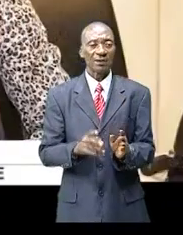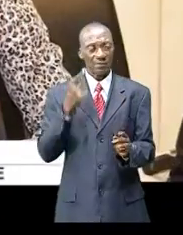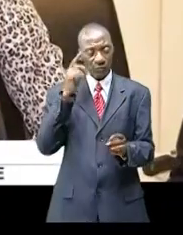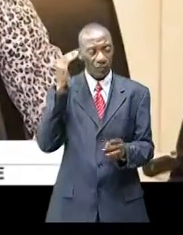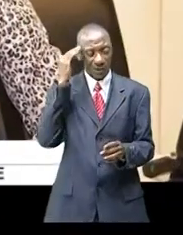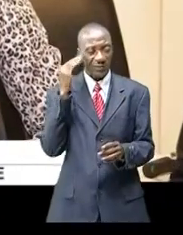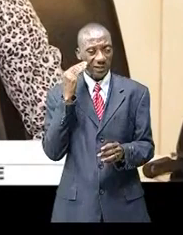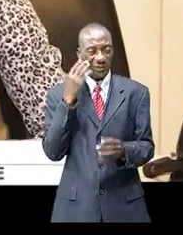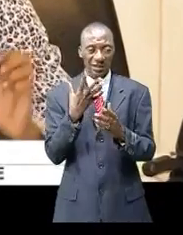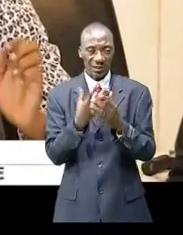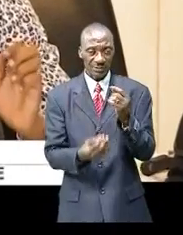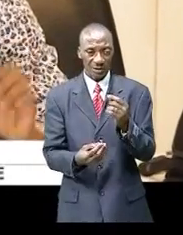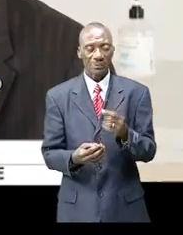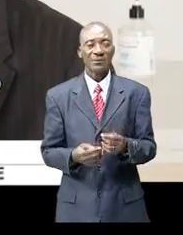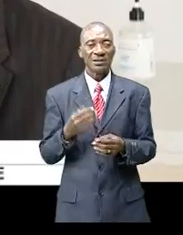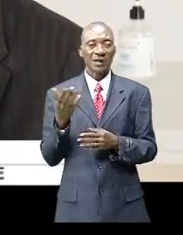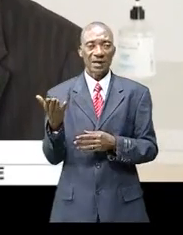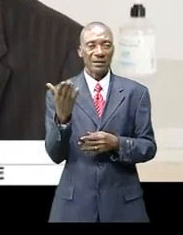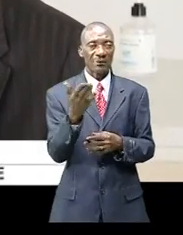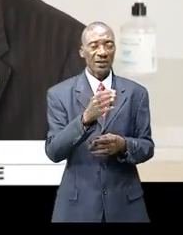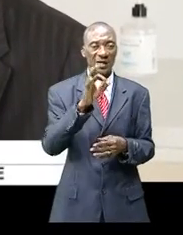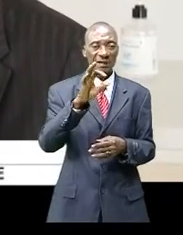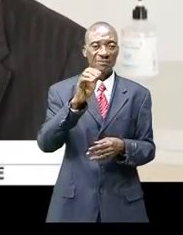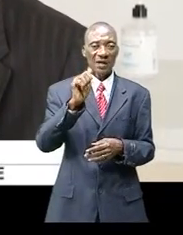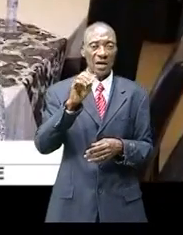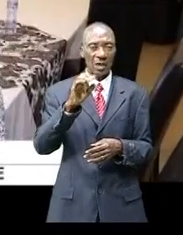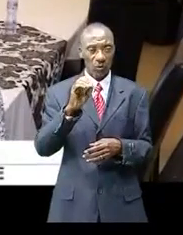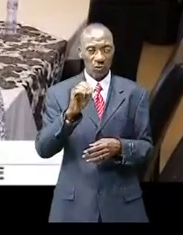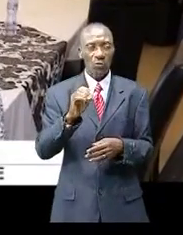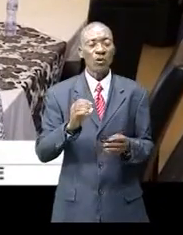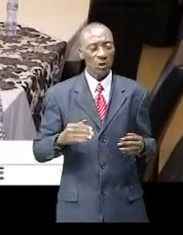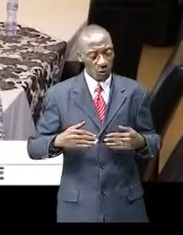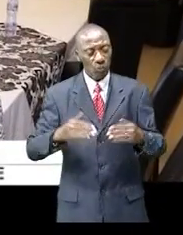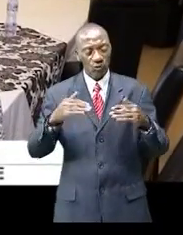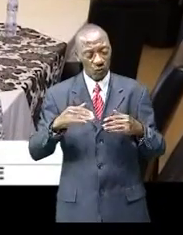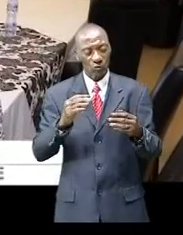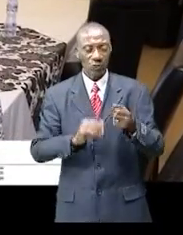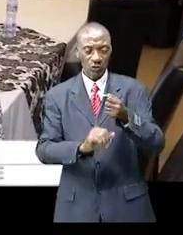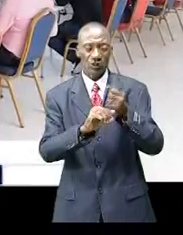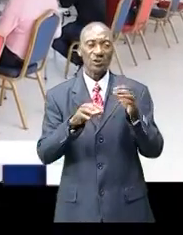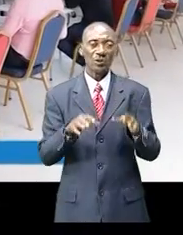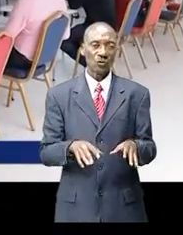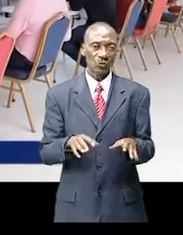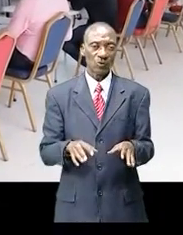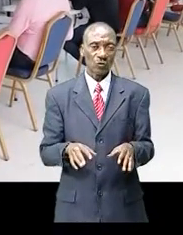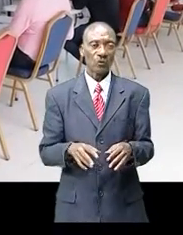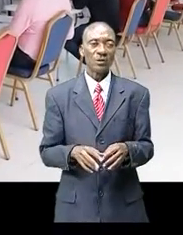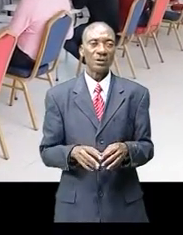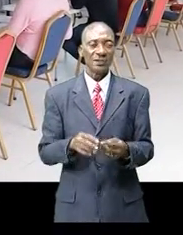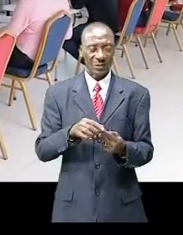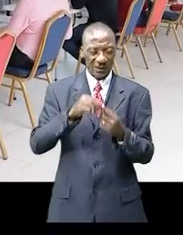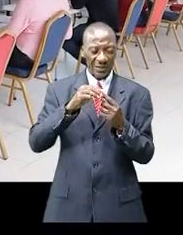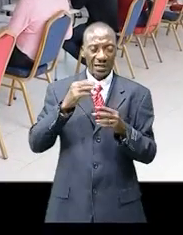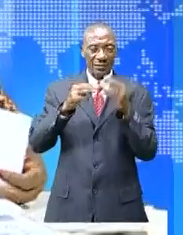ministre empêché, a exhorté la FAO à continuer à aider la RDC et surtout le ministère de